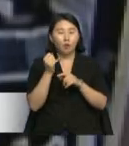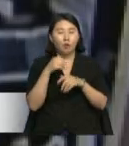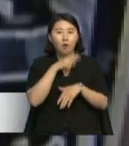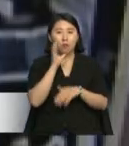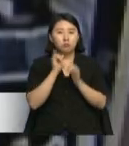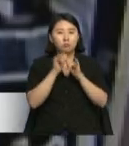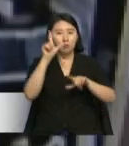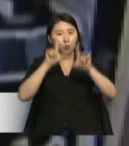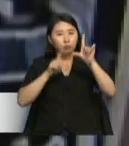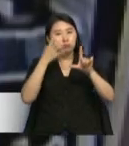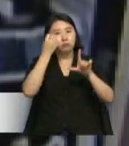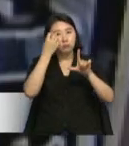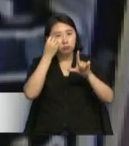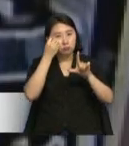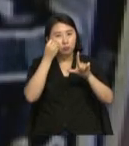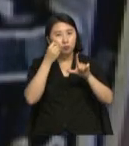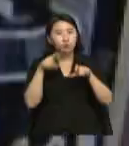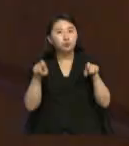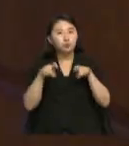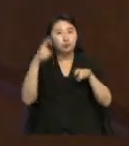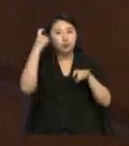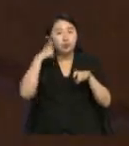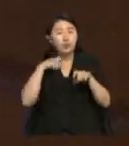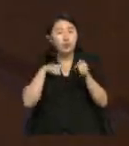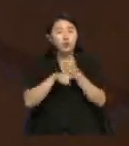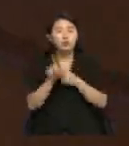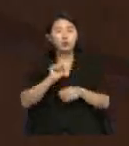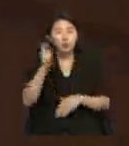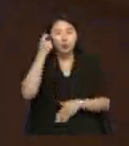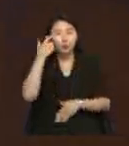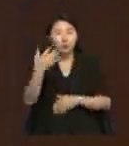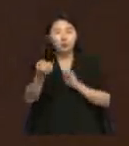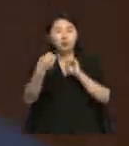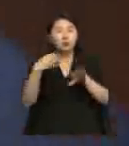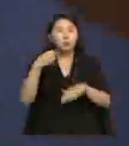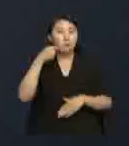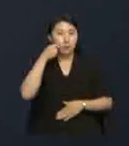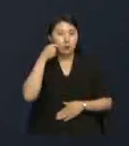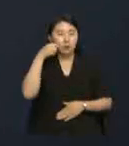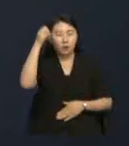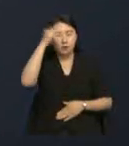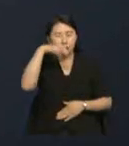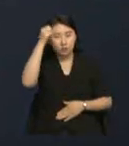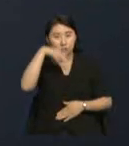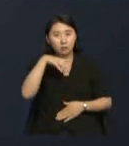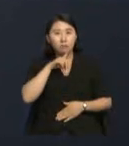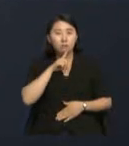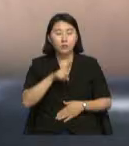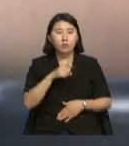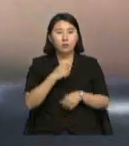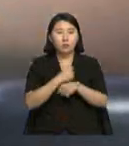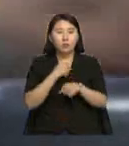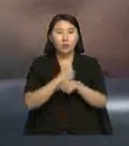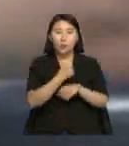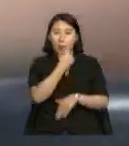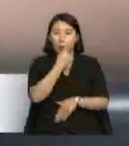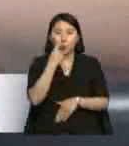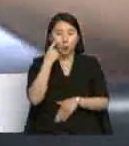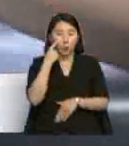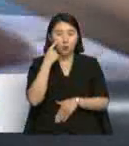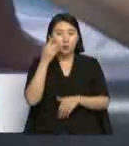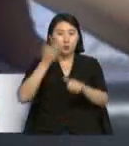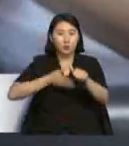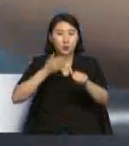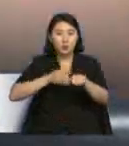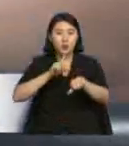어르신의 모습을 이상하게 여겼습니다. 해지 이유를 물어도 제대로 답하지 못하고 횡설수설하자 계좌번호 확인을 요청하는